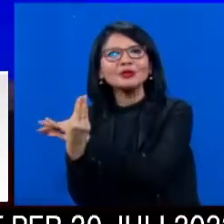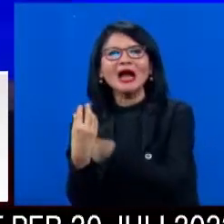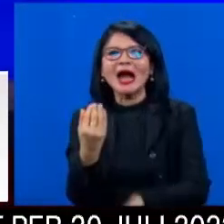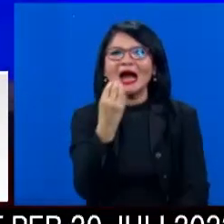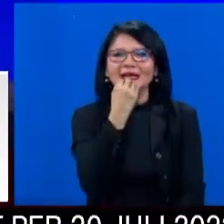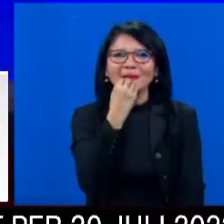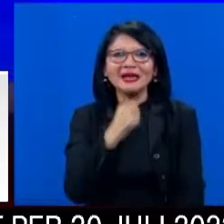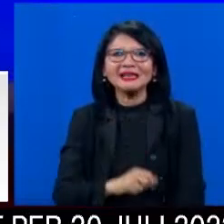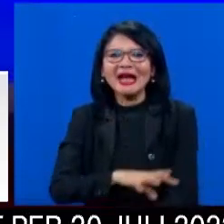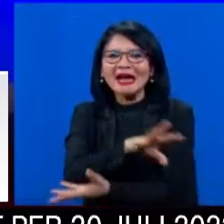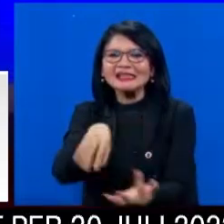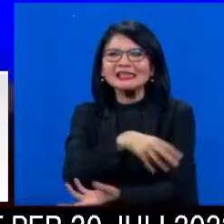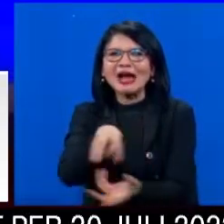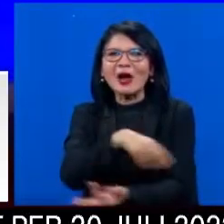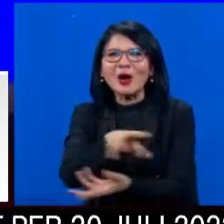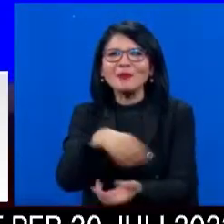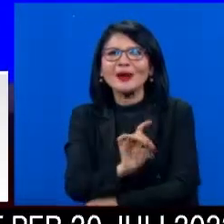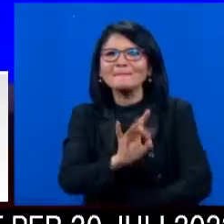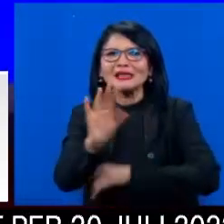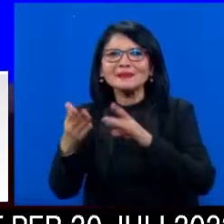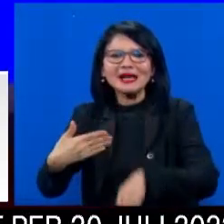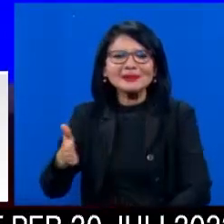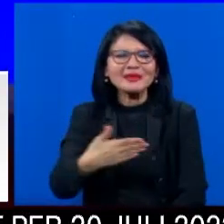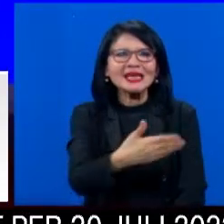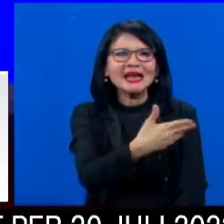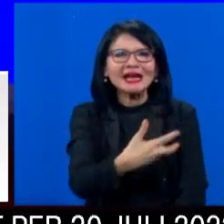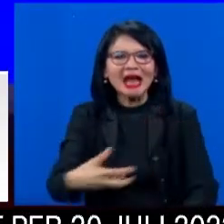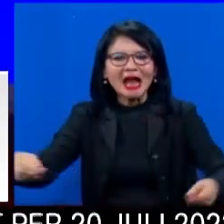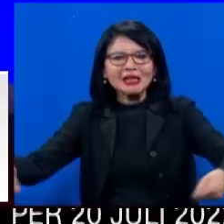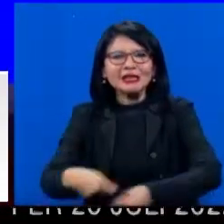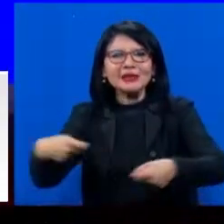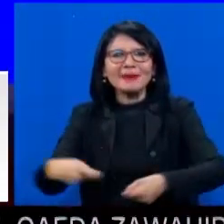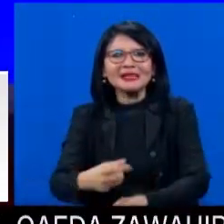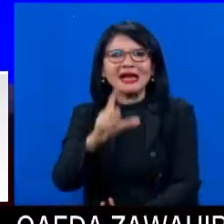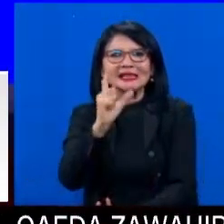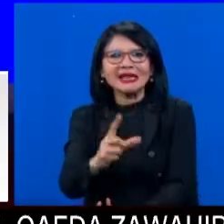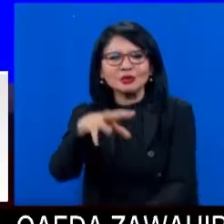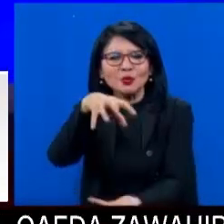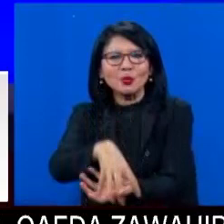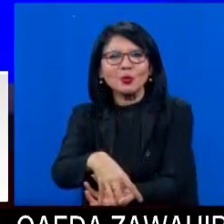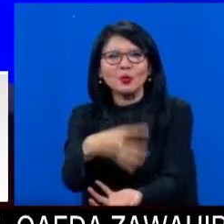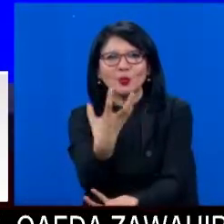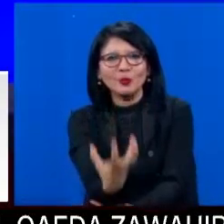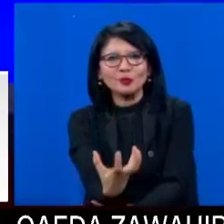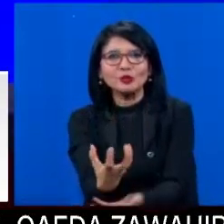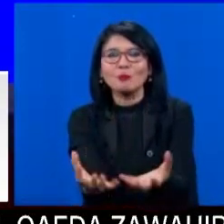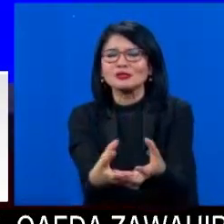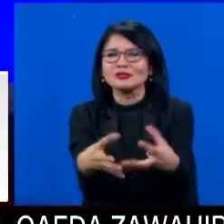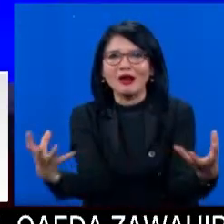remix seafood, yaitu olahan berbagai jenis hewan laut yang dimasak menjadi satu dan dihidangkan dalam satu porsi